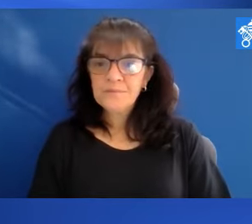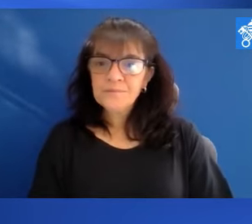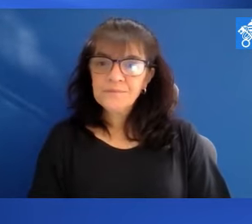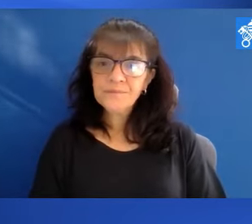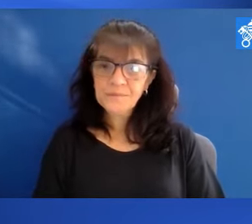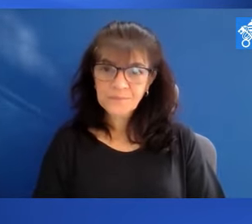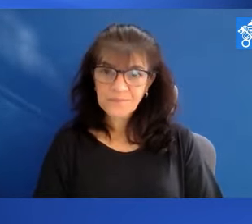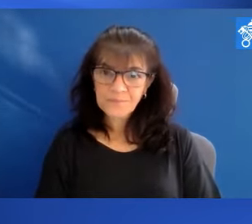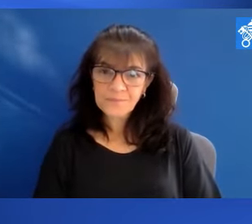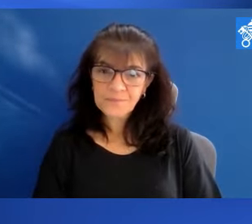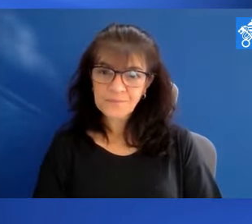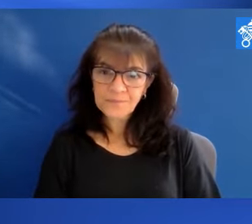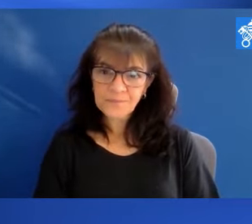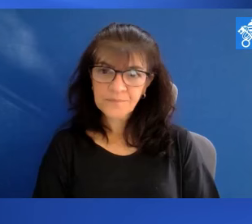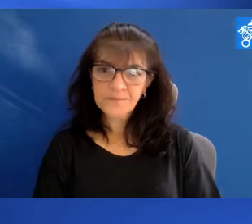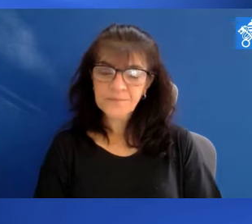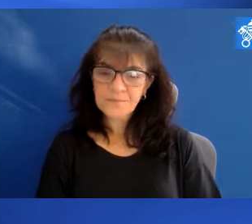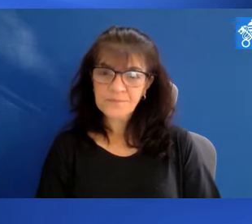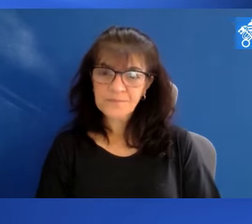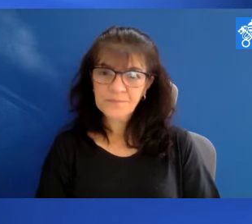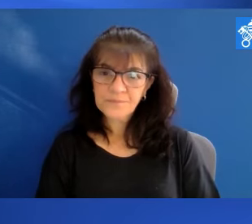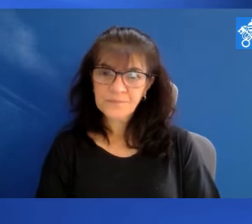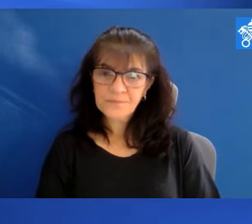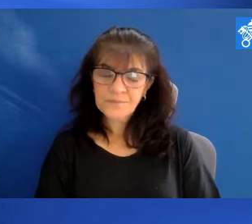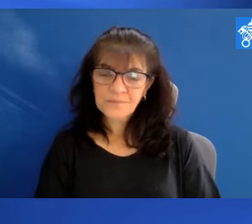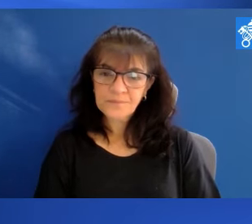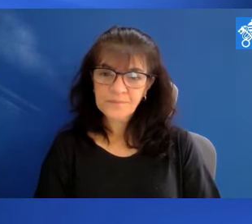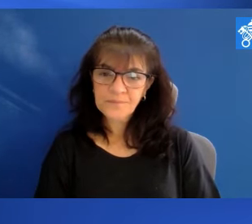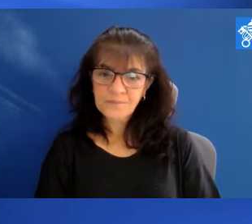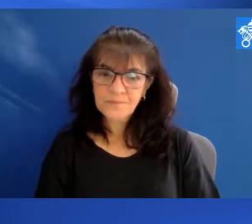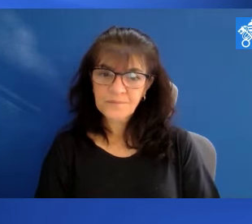wszystkich intencjach jego apostolskiej posługi.